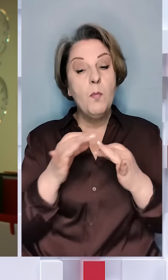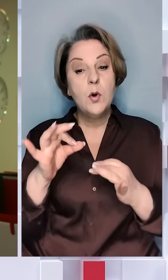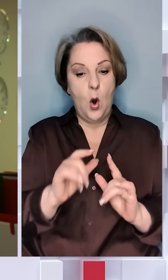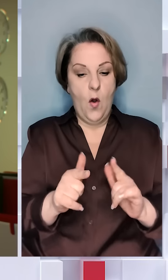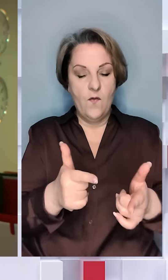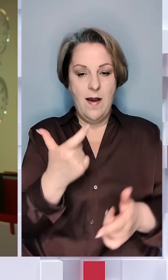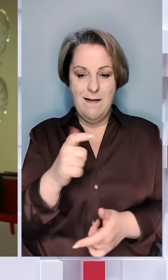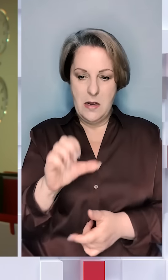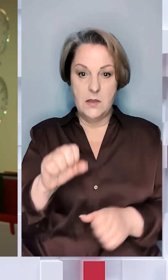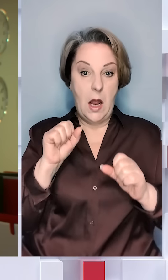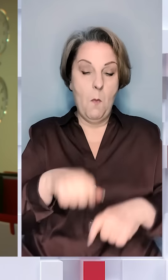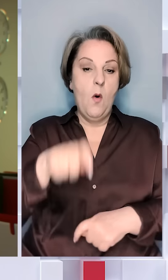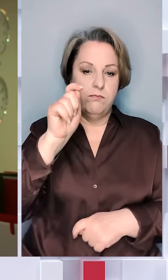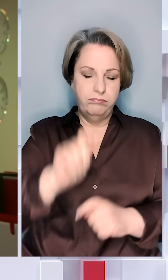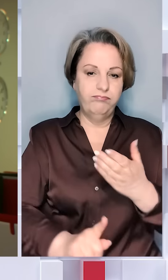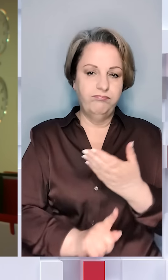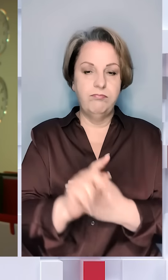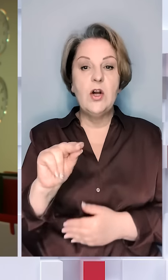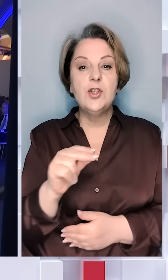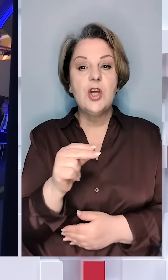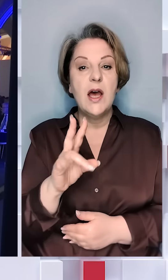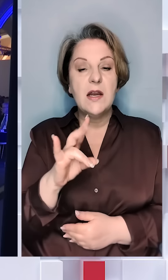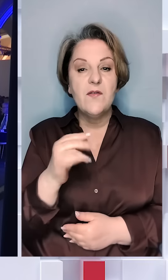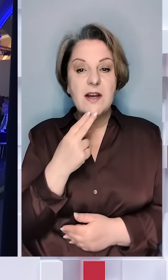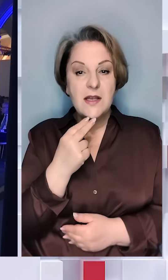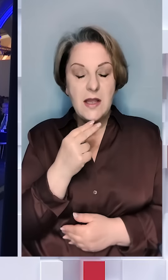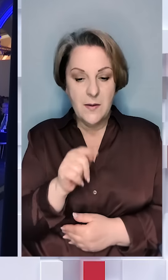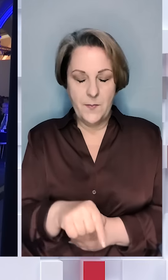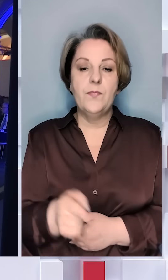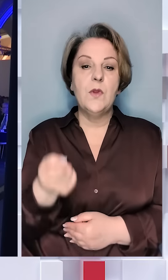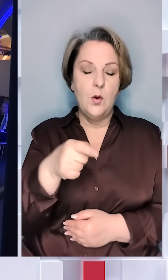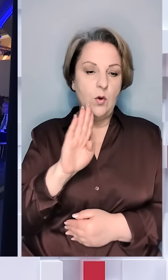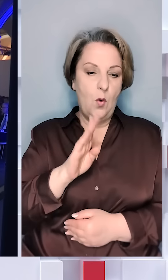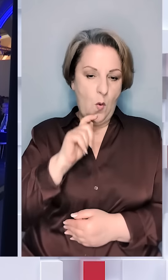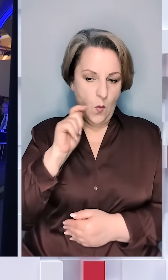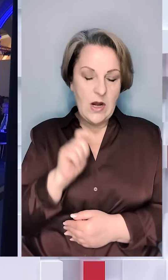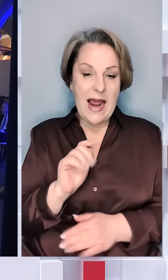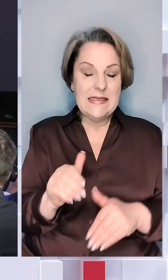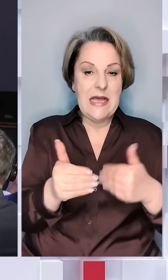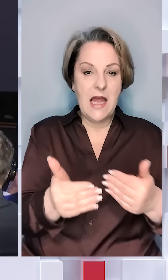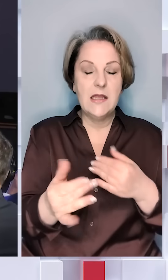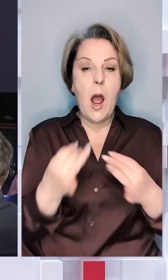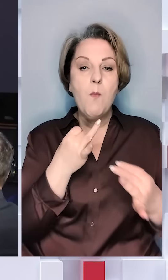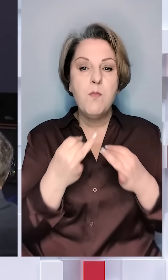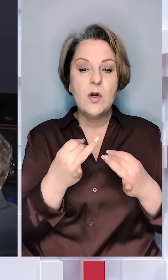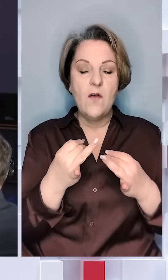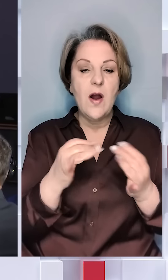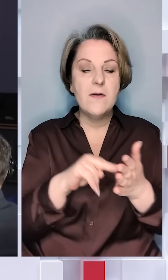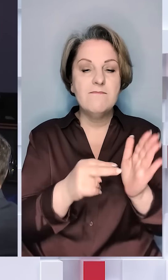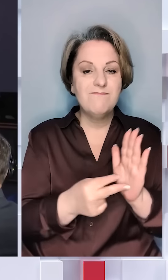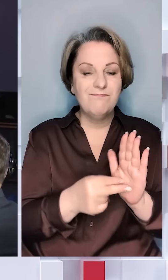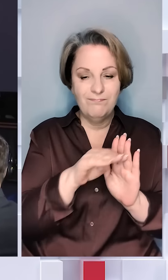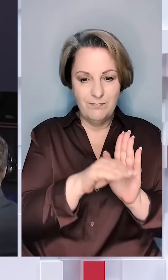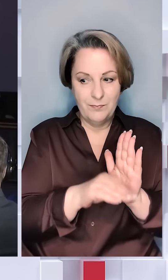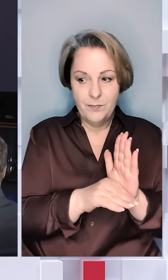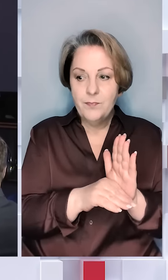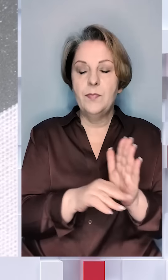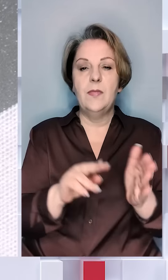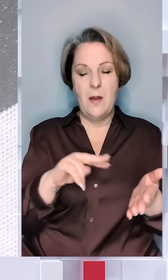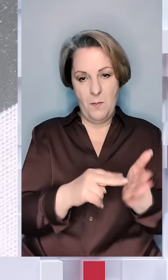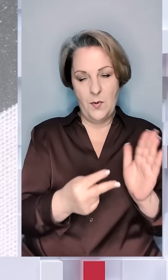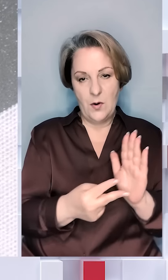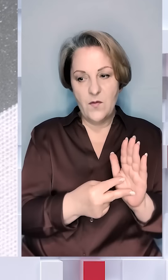Переговори про вступ до ЄС можуть стартувати вже у червні. Саме тоді нашій країні мають запропонувати переговорну рамку, прогнозує